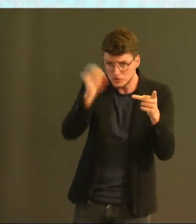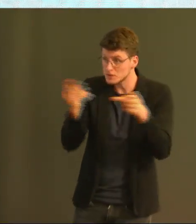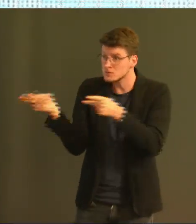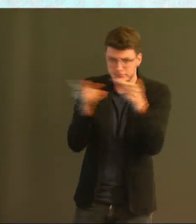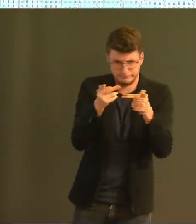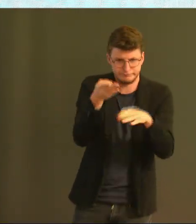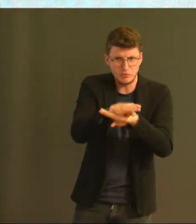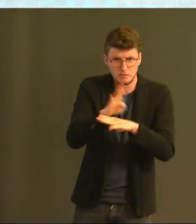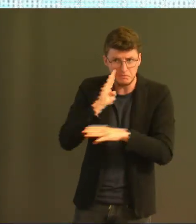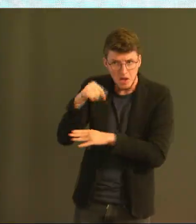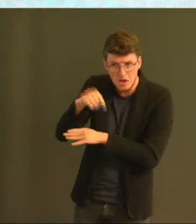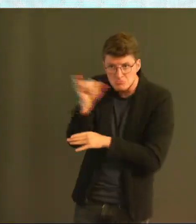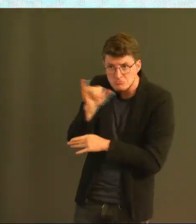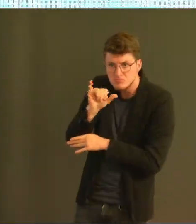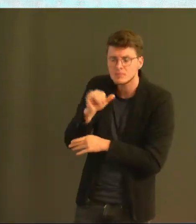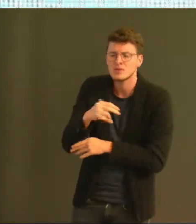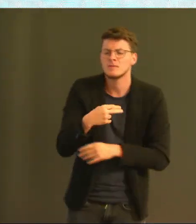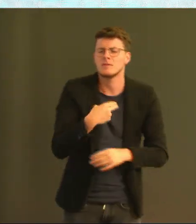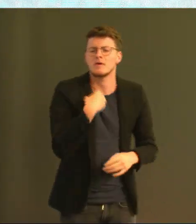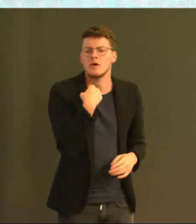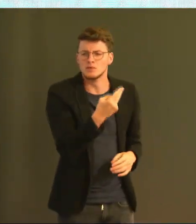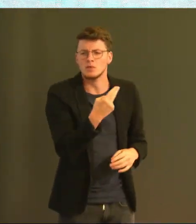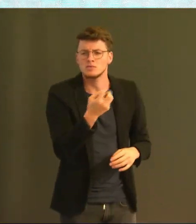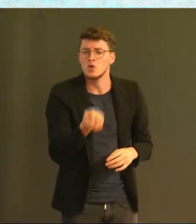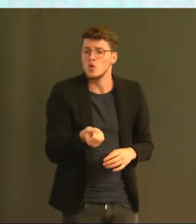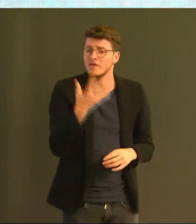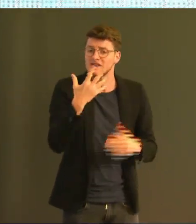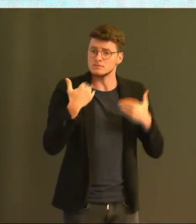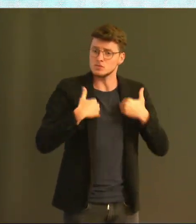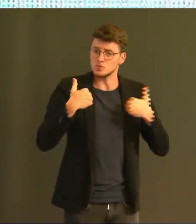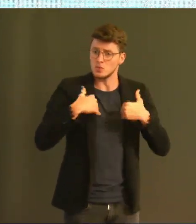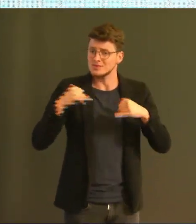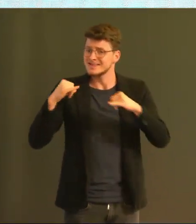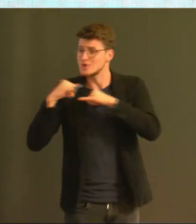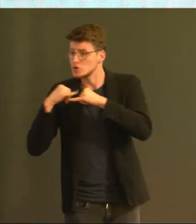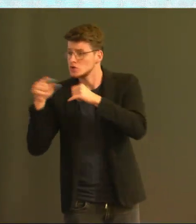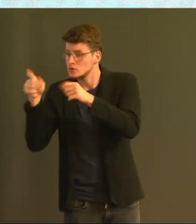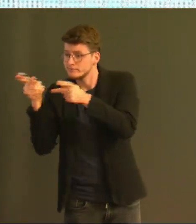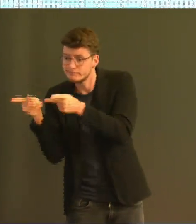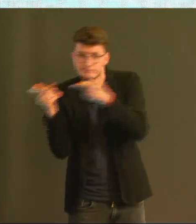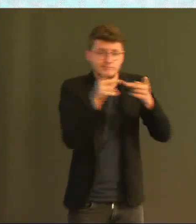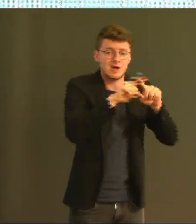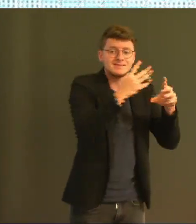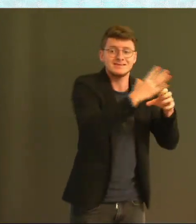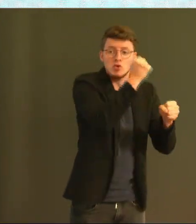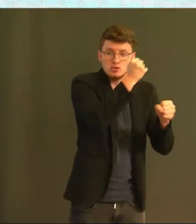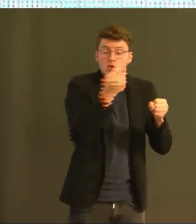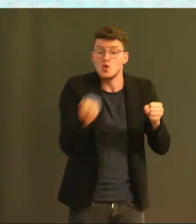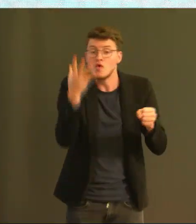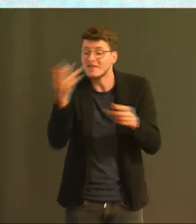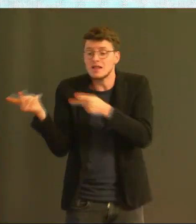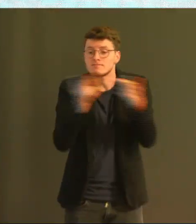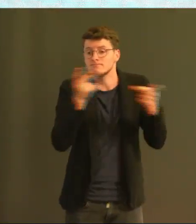ans patiente de l'hôpital chili mortalité deux